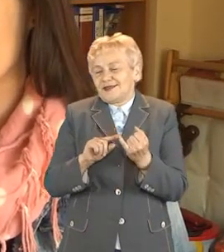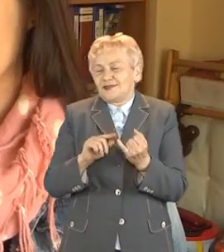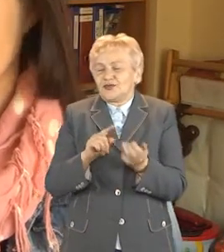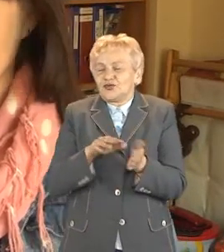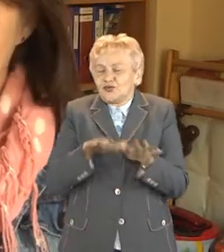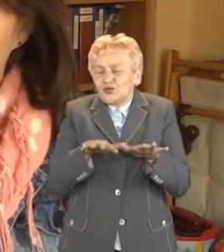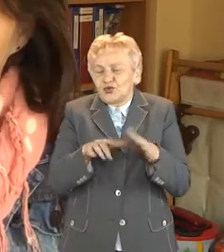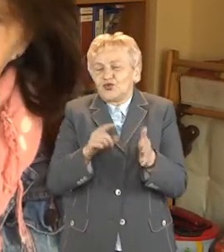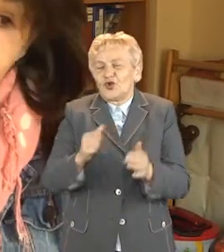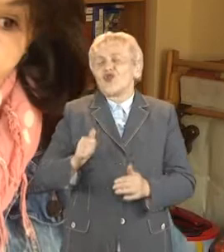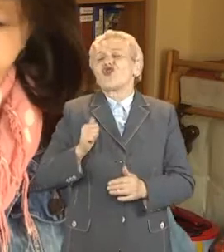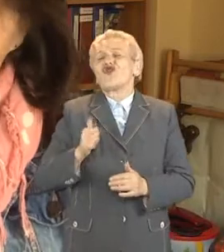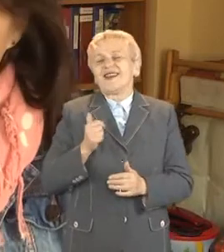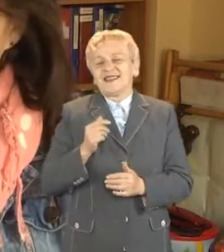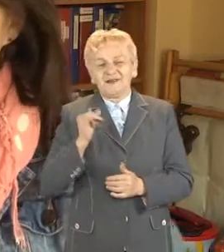których